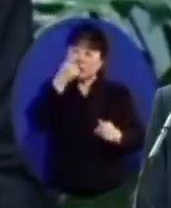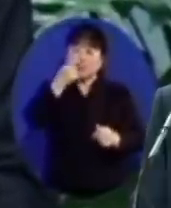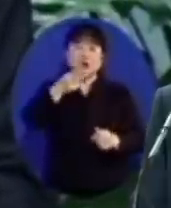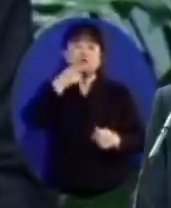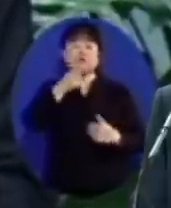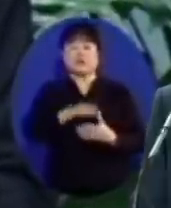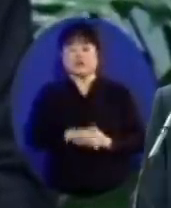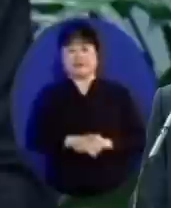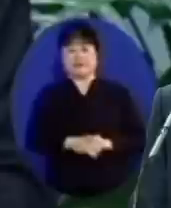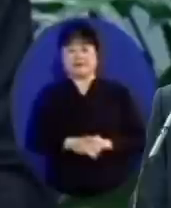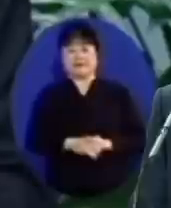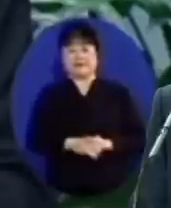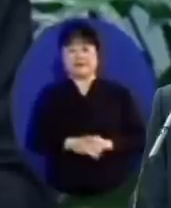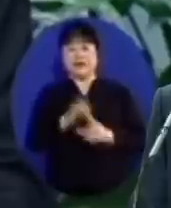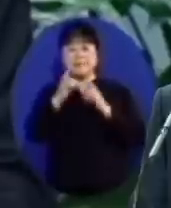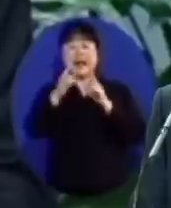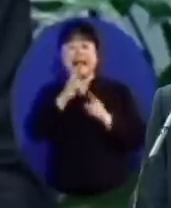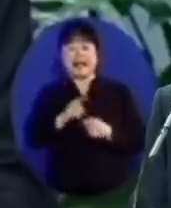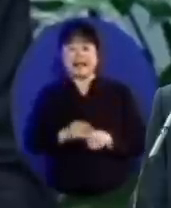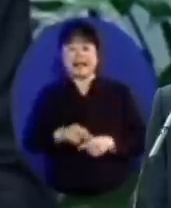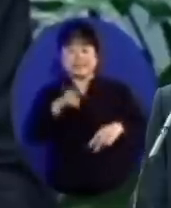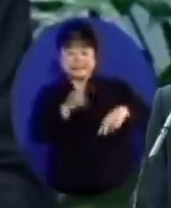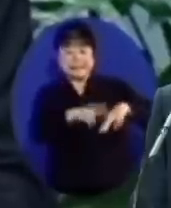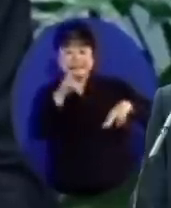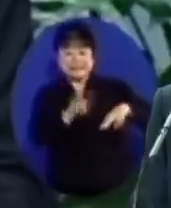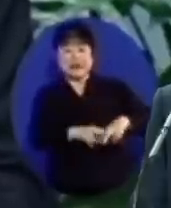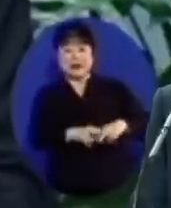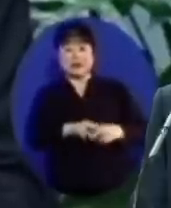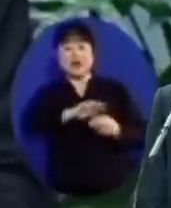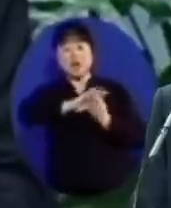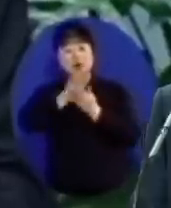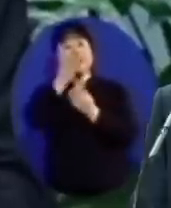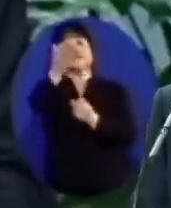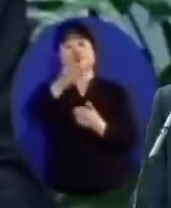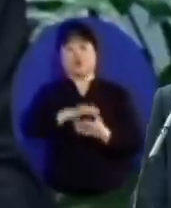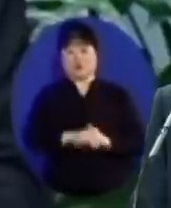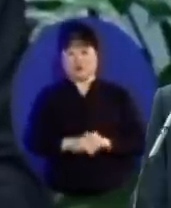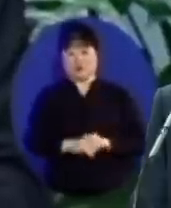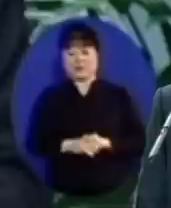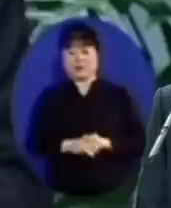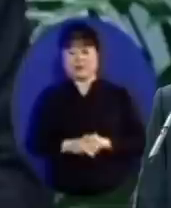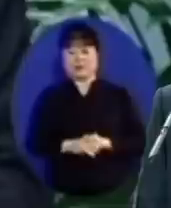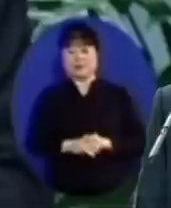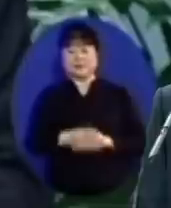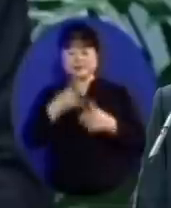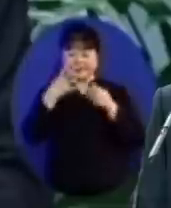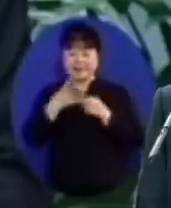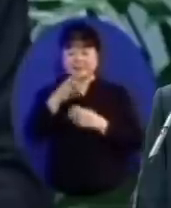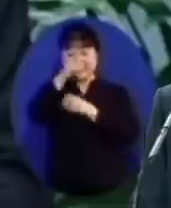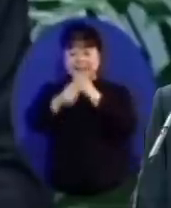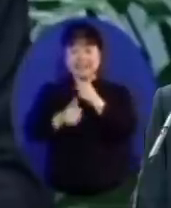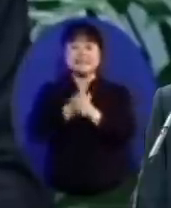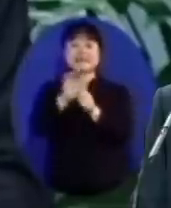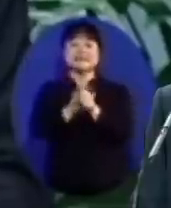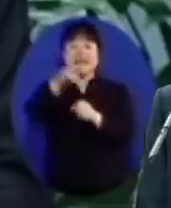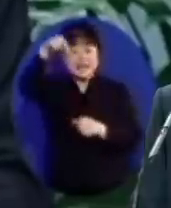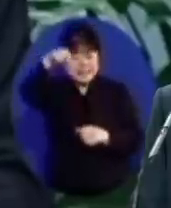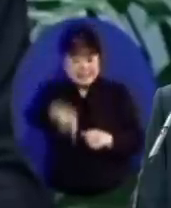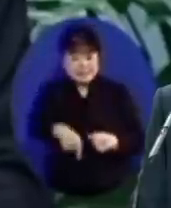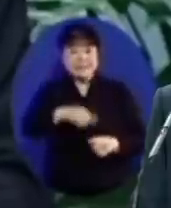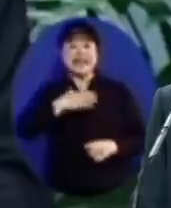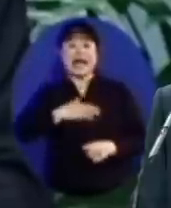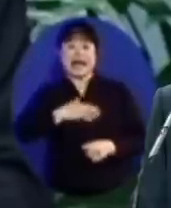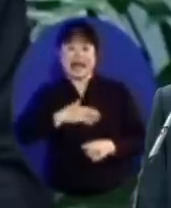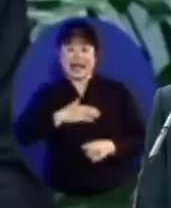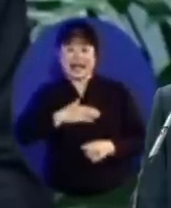않아요. 말과 채찍이 우리를 변화시키는 것입니다. 넷째로 하나님의 사랑의 깊이를 알라고